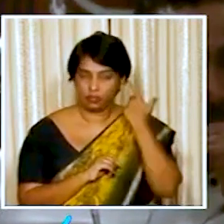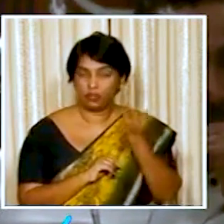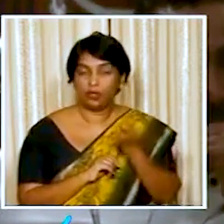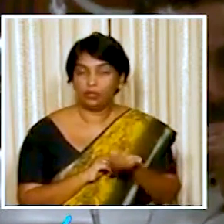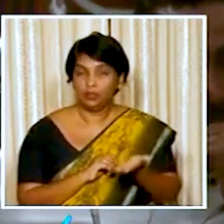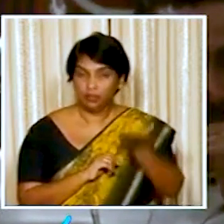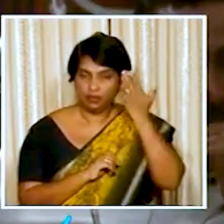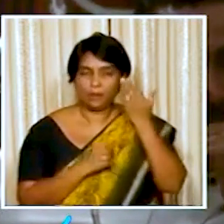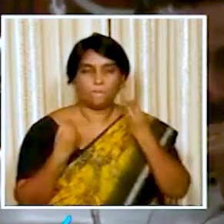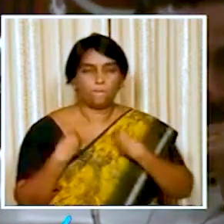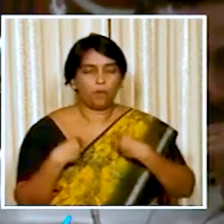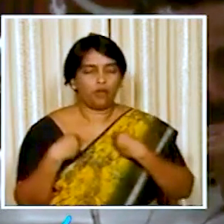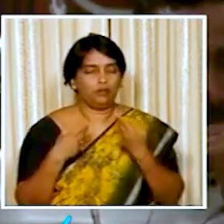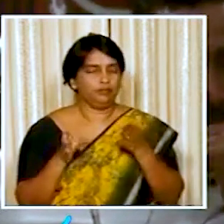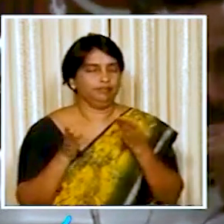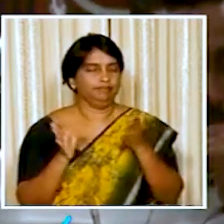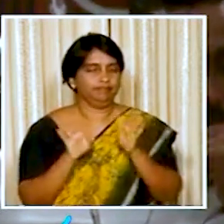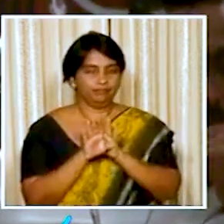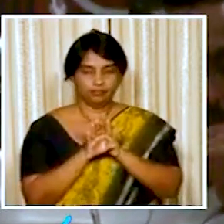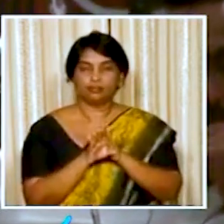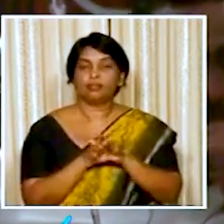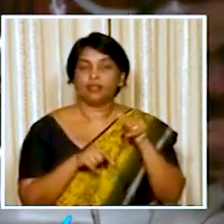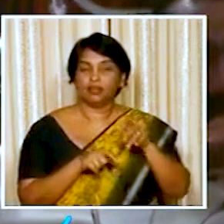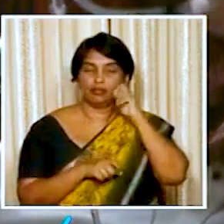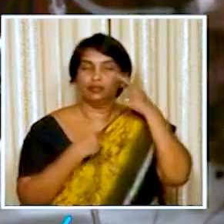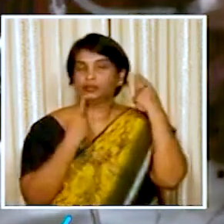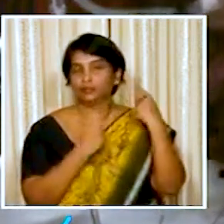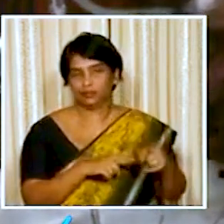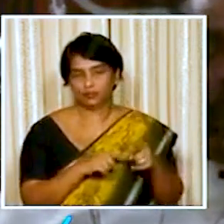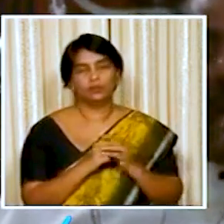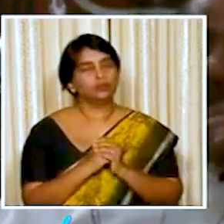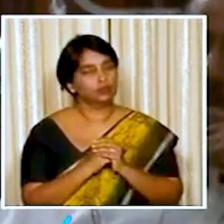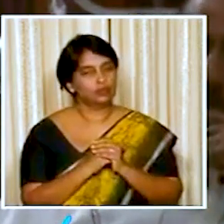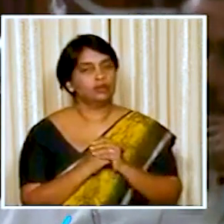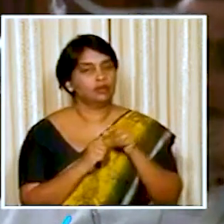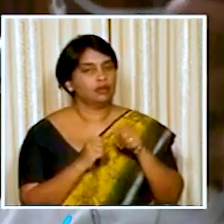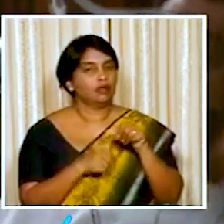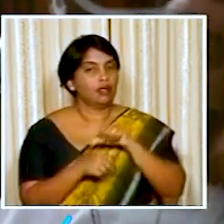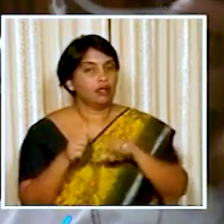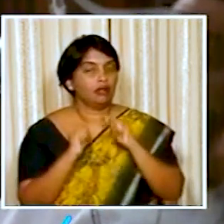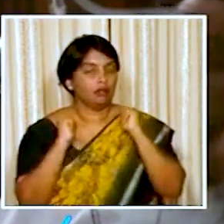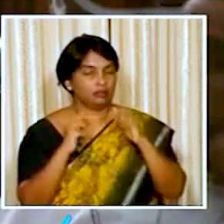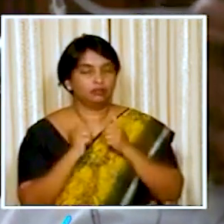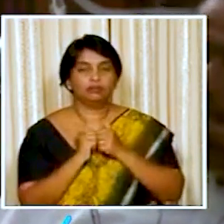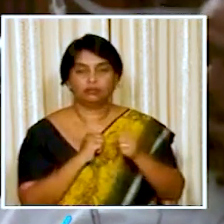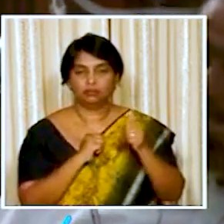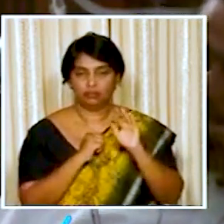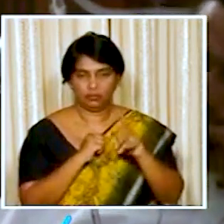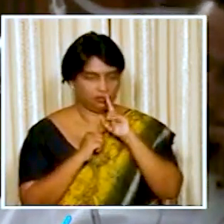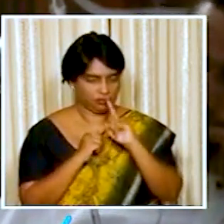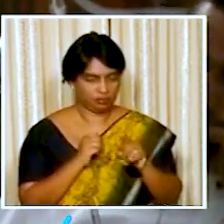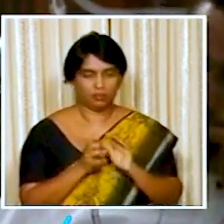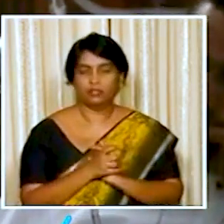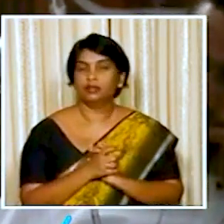වැඩි කරලා පාඩුව වහගත්තා එහෙම කරලා දැන් ජනතාව පිට සම්පූර්ණ බර දාලා මේ ආයතනේ හරියට කළමනාකරණය කරනවා කියලා